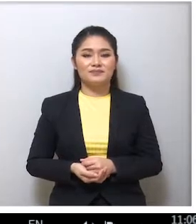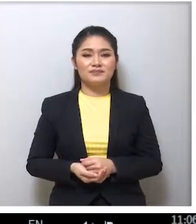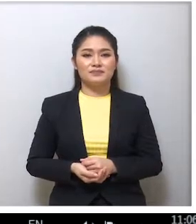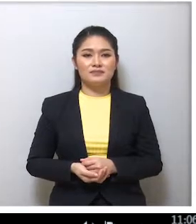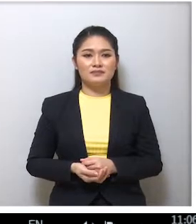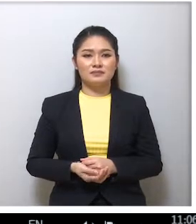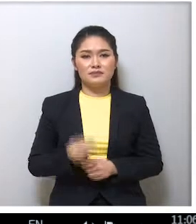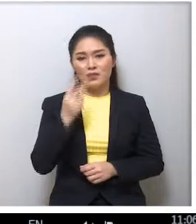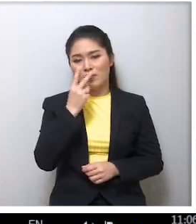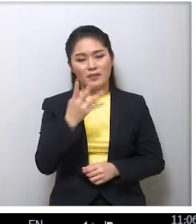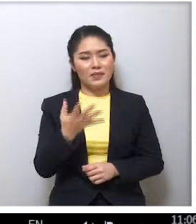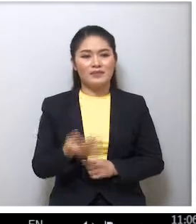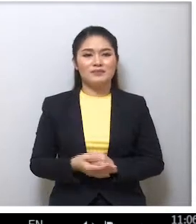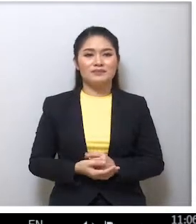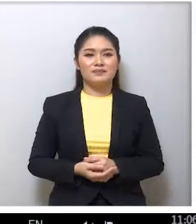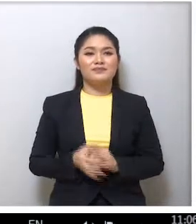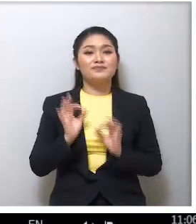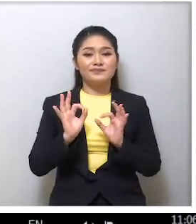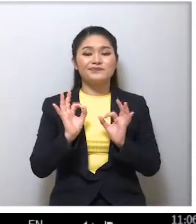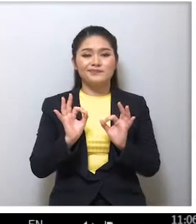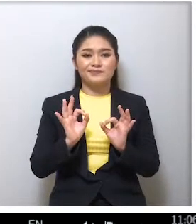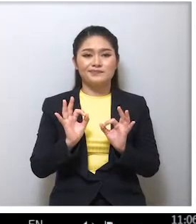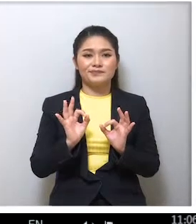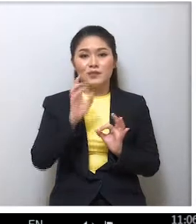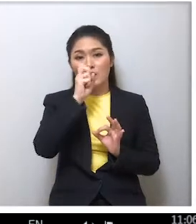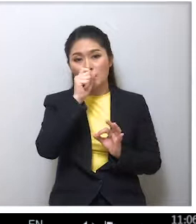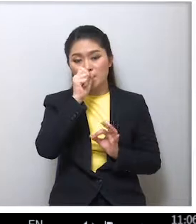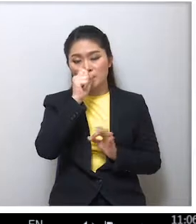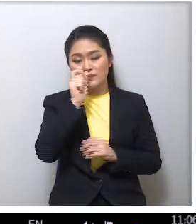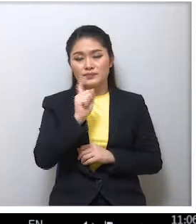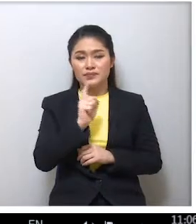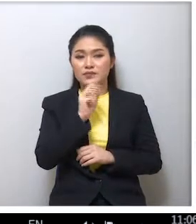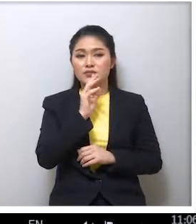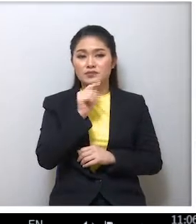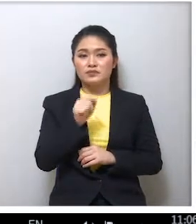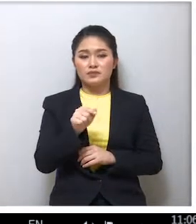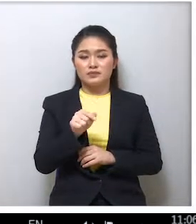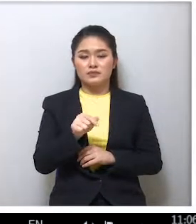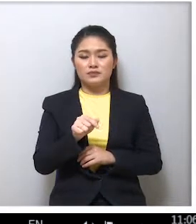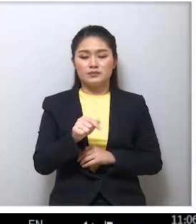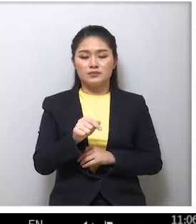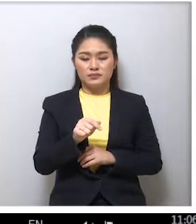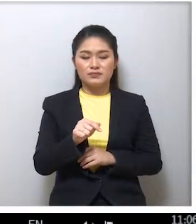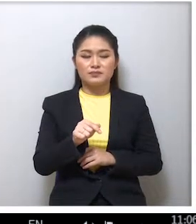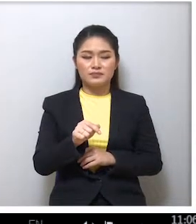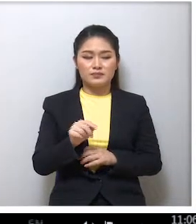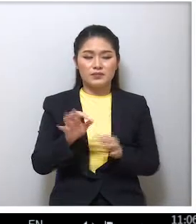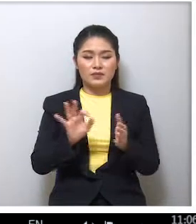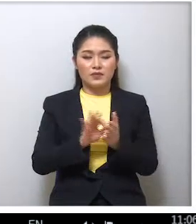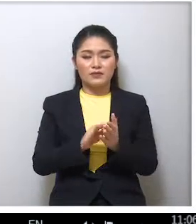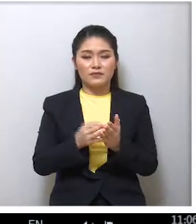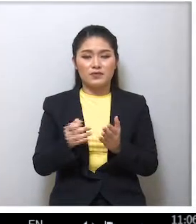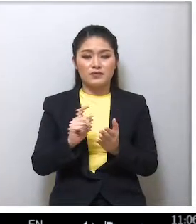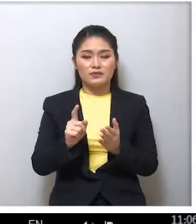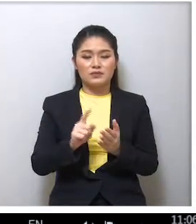โปรแกรมนี้ก็ไม่เห็นโอเคลองดูว่า property ก็เป็นไฟล์ชนิดใดเป็น png นะครับ png